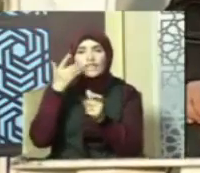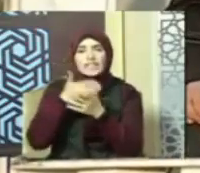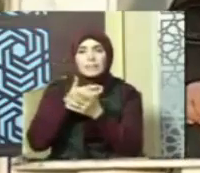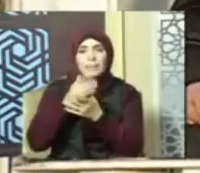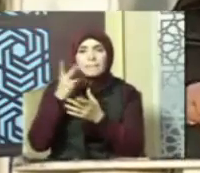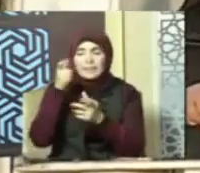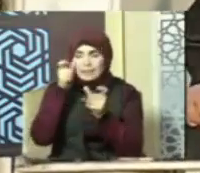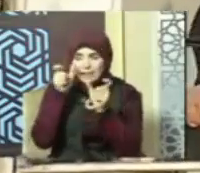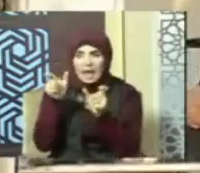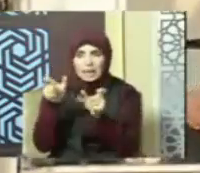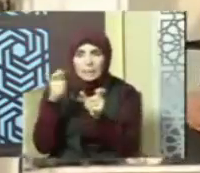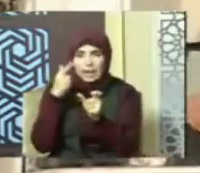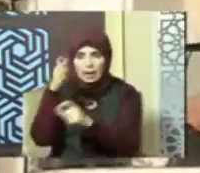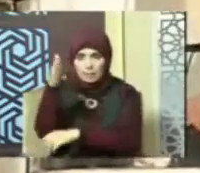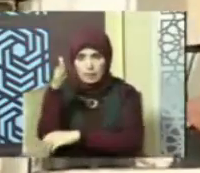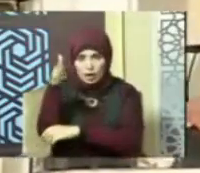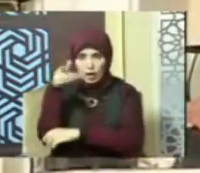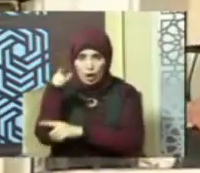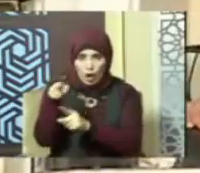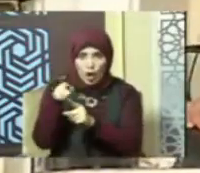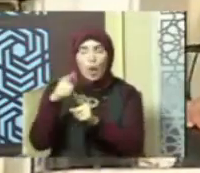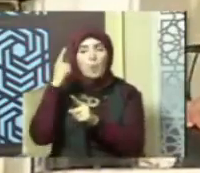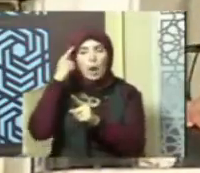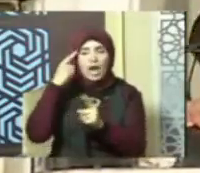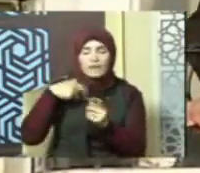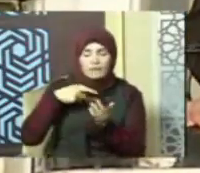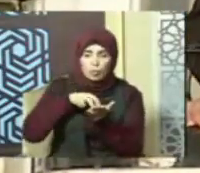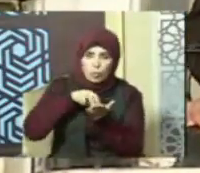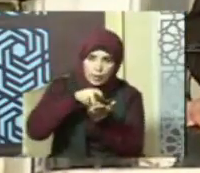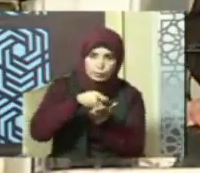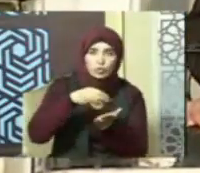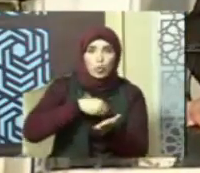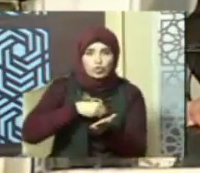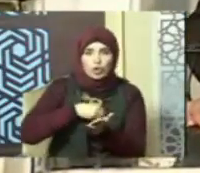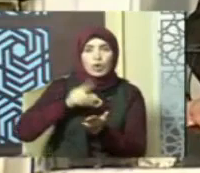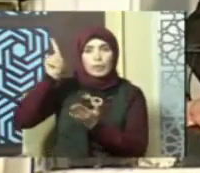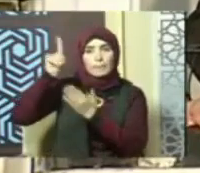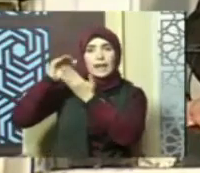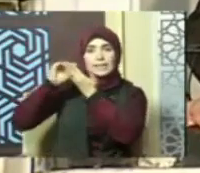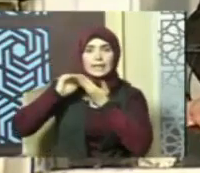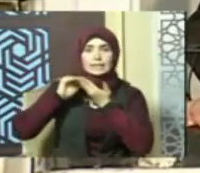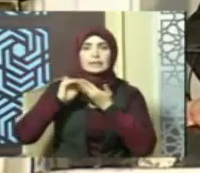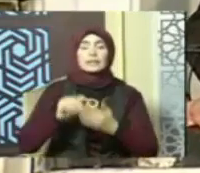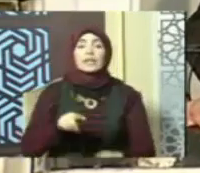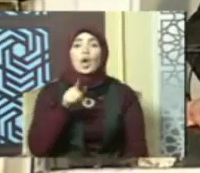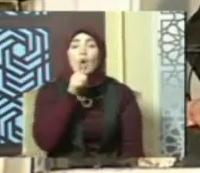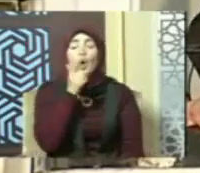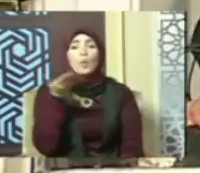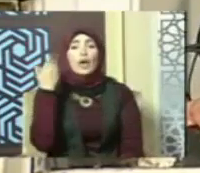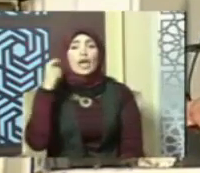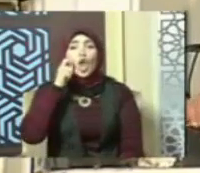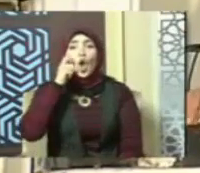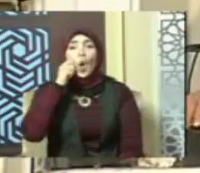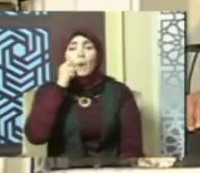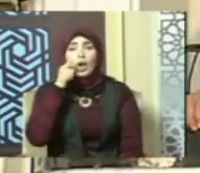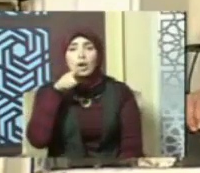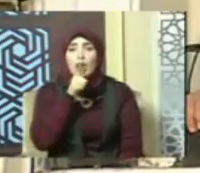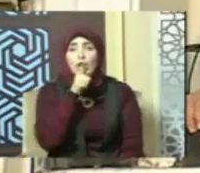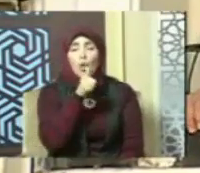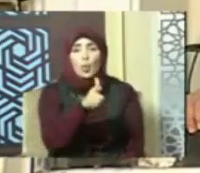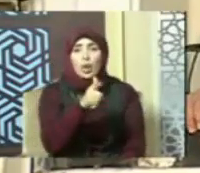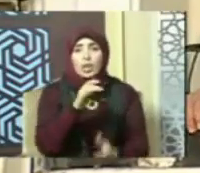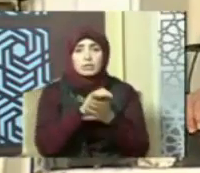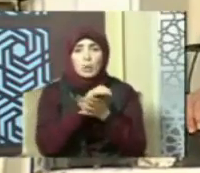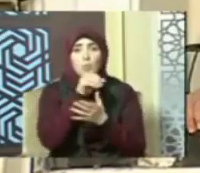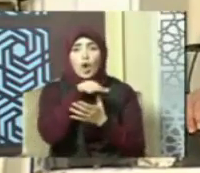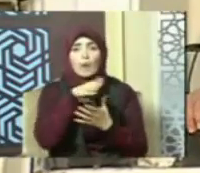بالأسباب وتوكل على الله. وكان سيدنا عمر بن الخطاب رضي الله عنه يقول: لا